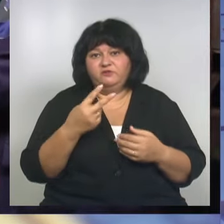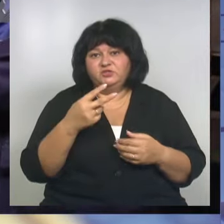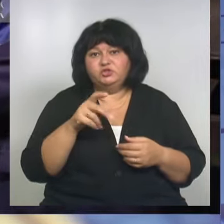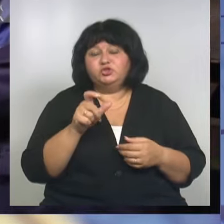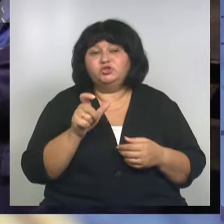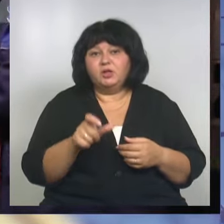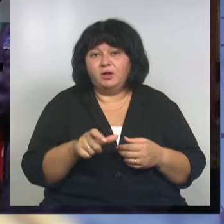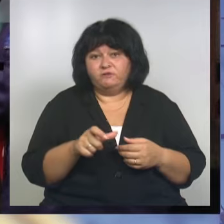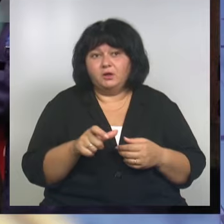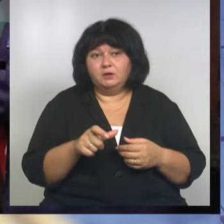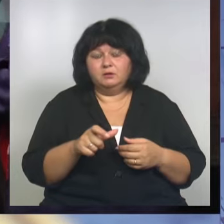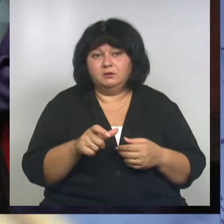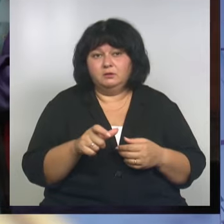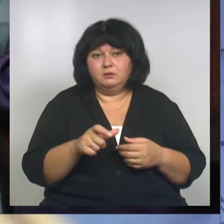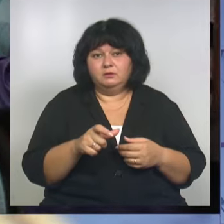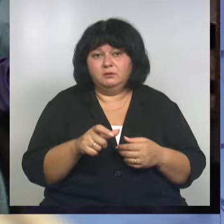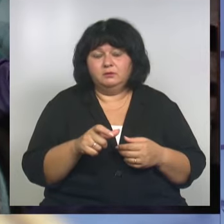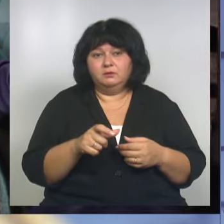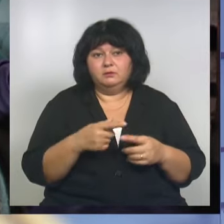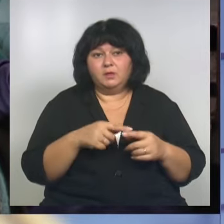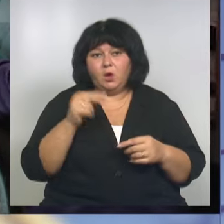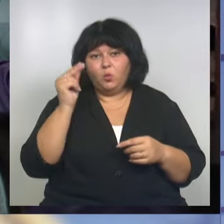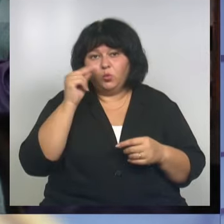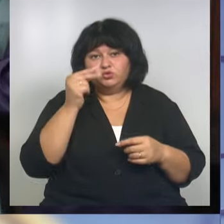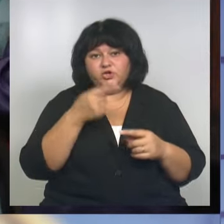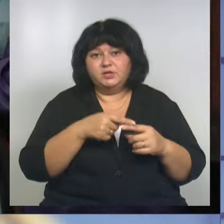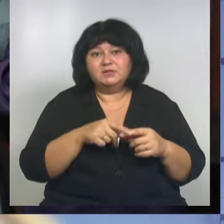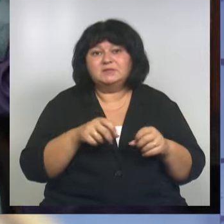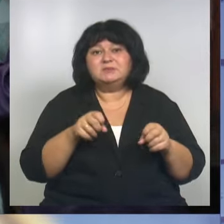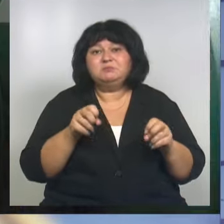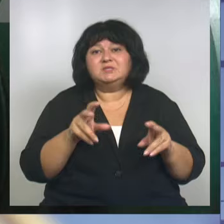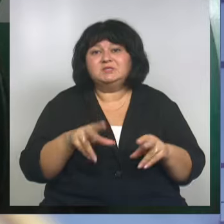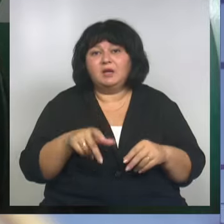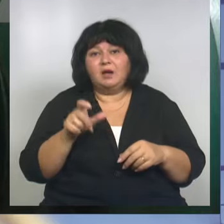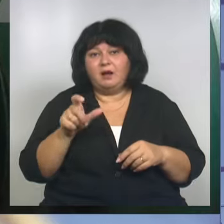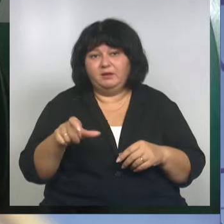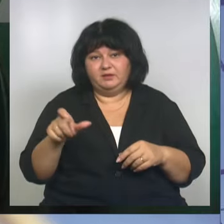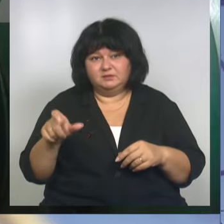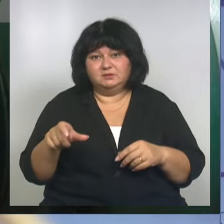человек на учение. Это специалисты по